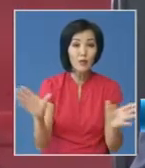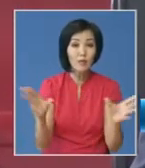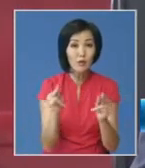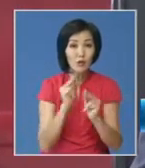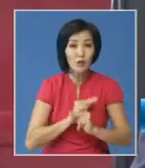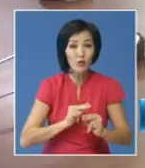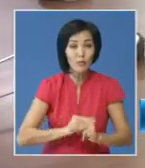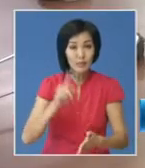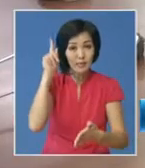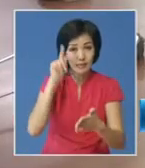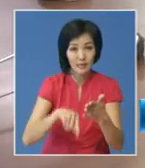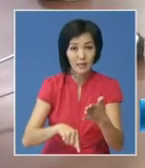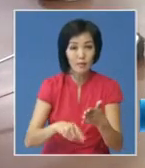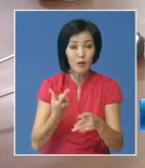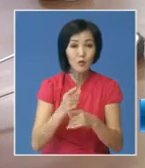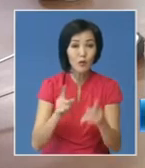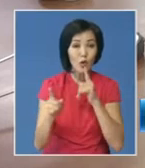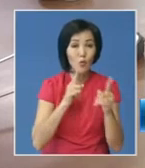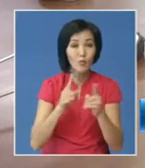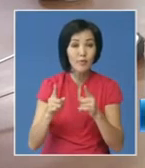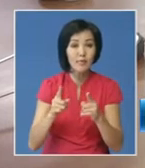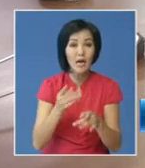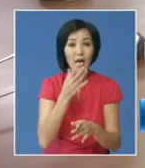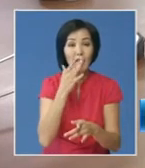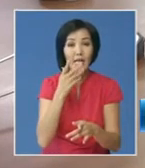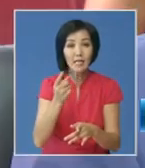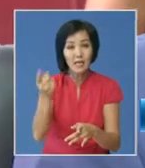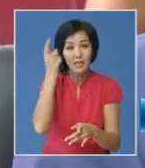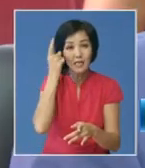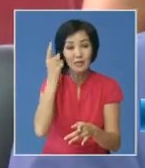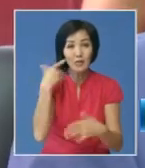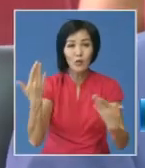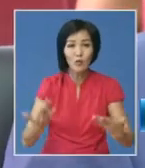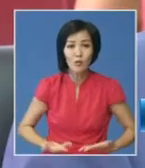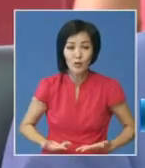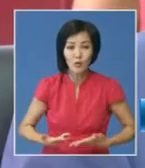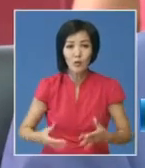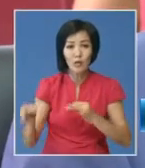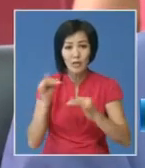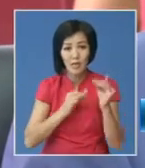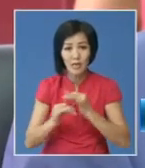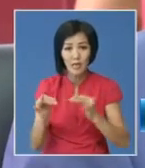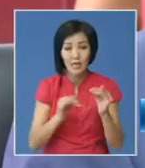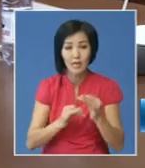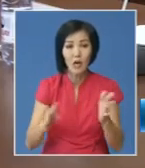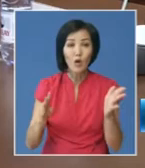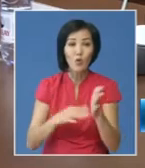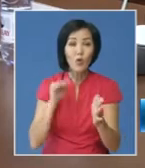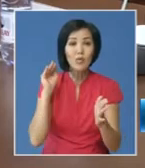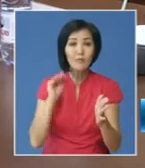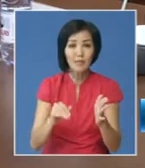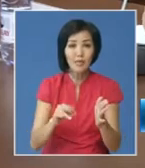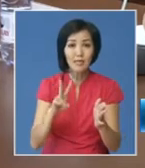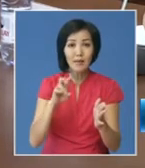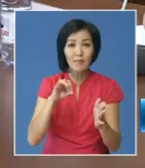жалғасатынына сенім білдірді. Сондай-ақ жиында облыстағы этникалық немістердің өмір сүру жағдайы да талқыланды. Айта кетейік, өңірімізде 9000-нан